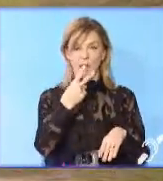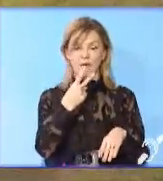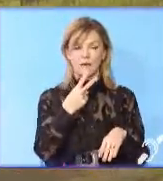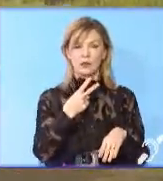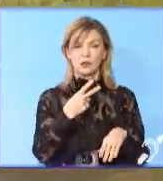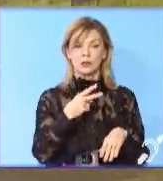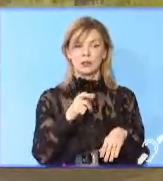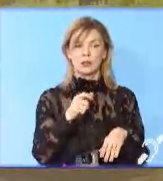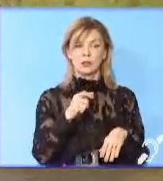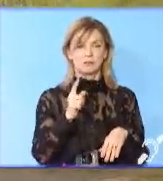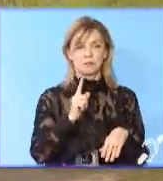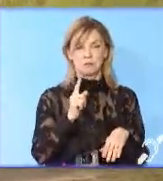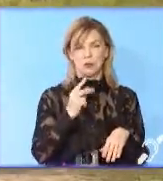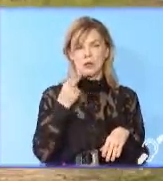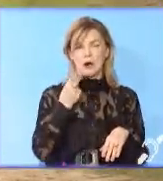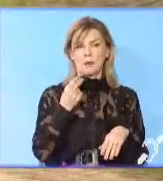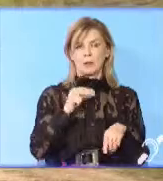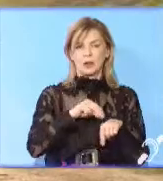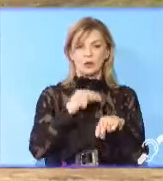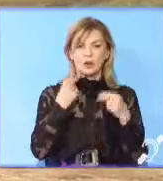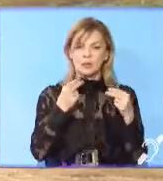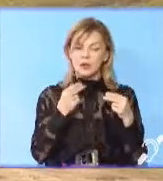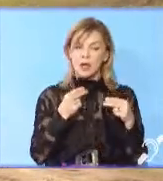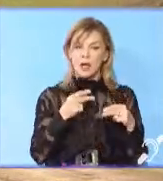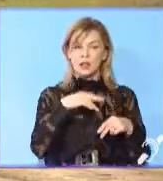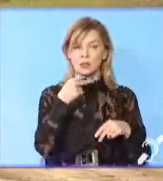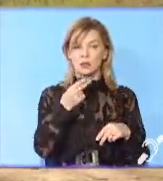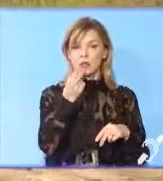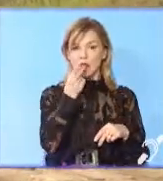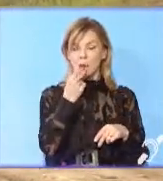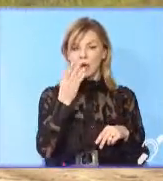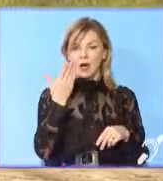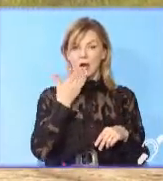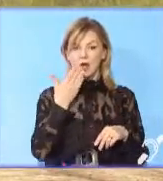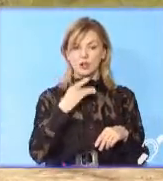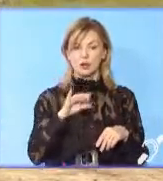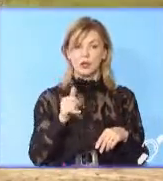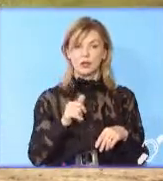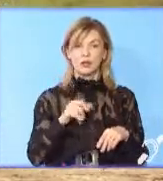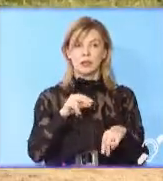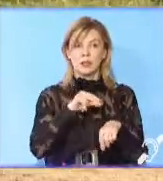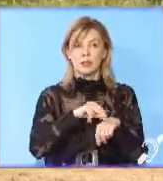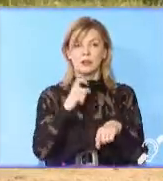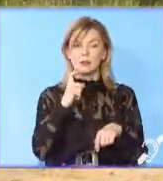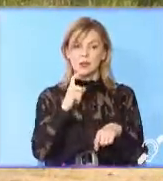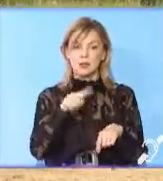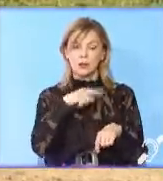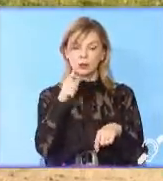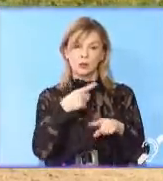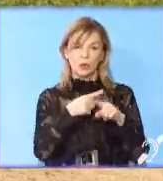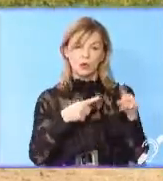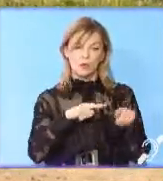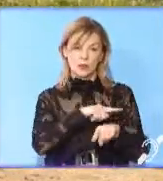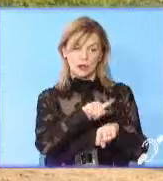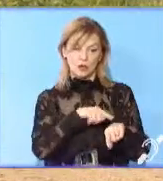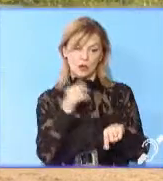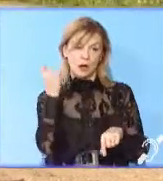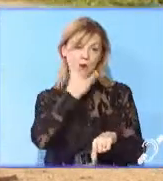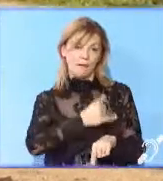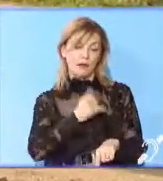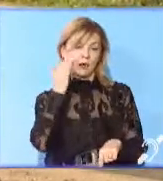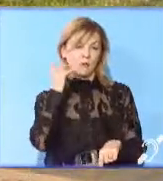slăbit, galbin la față. Mi-a spus că a mâncat sandvișul la școală și îi furau. La o jumătate de oră a venit